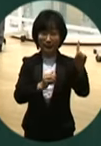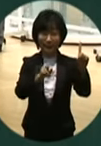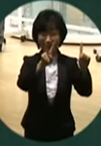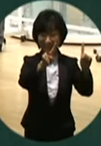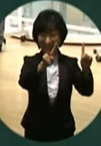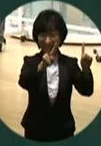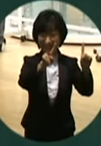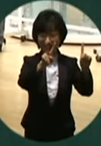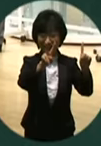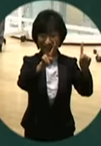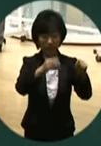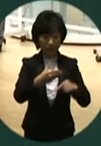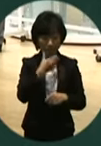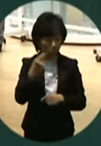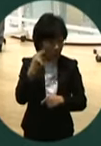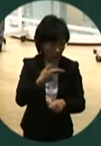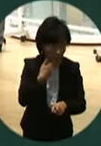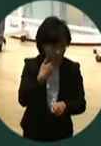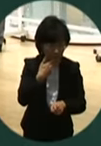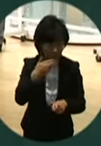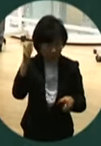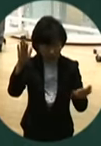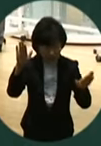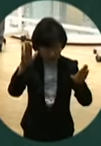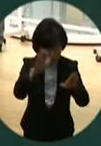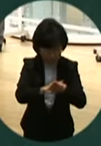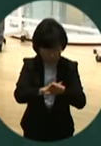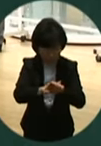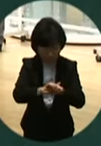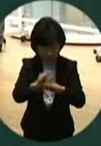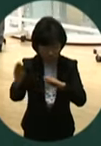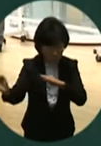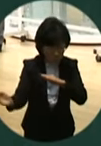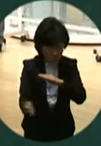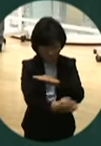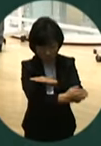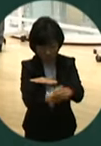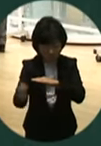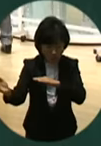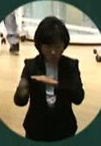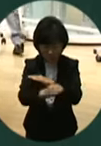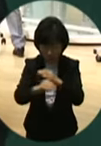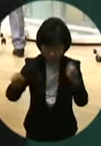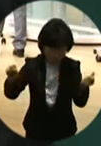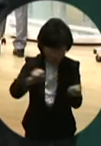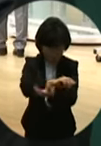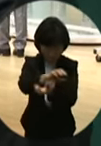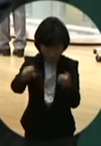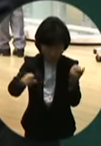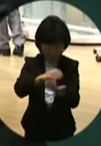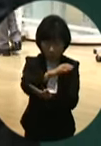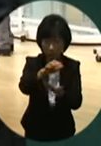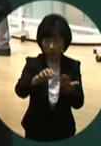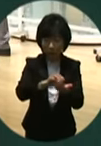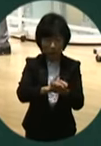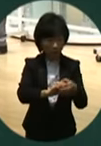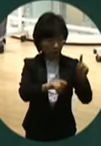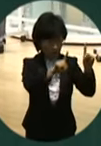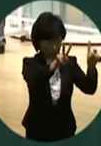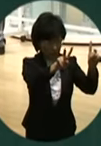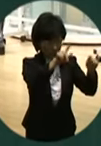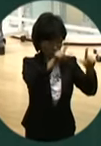복음 없이 허감, 공허, 혼돈 그대로. It's exactly like that even today. Without the gospel, it's darkness, chaos, and